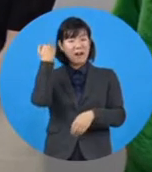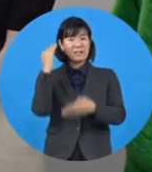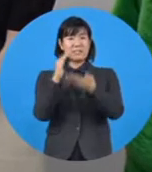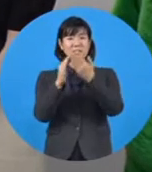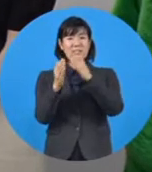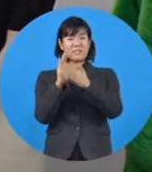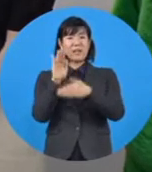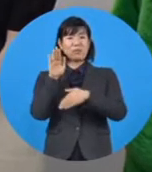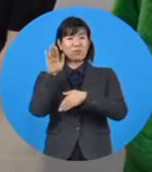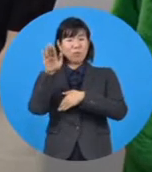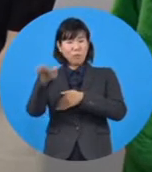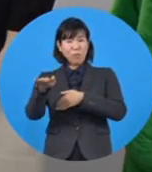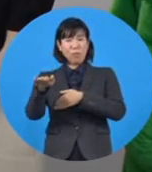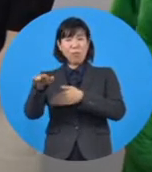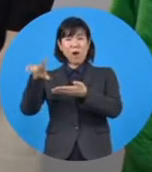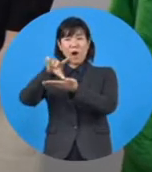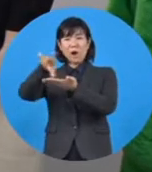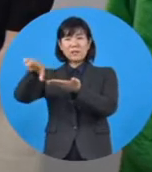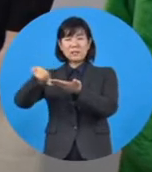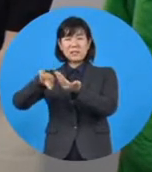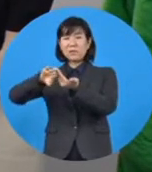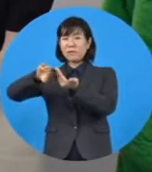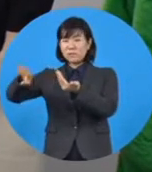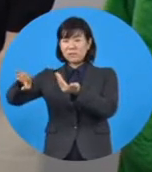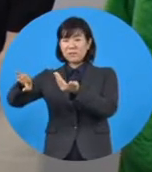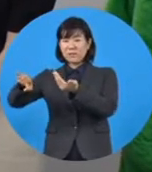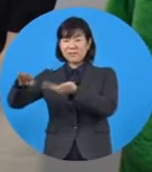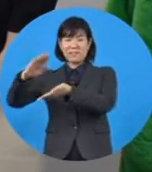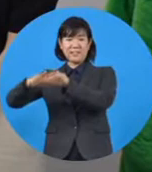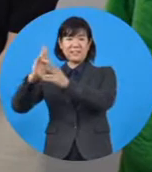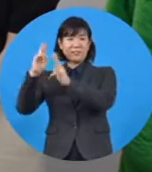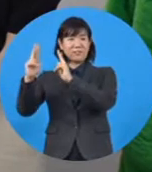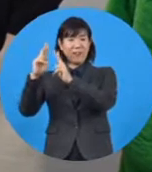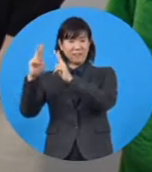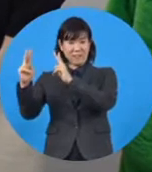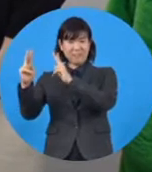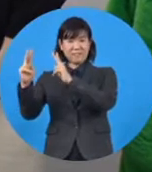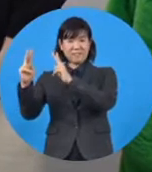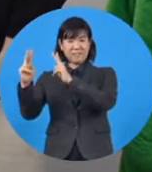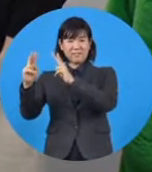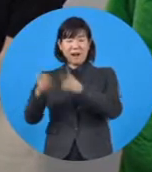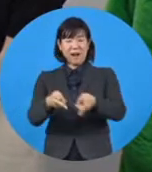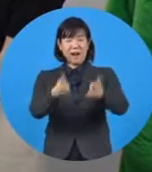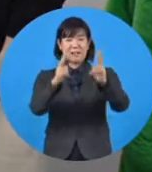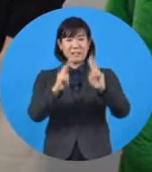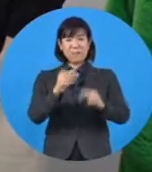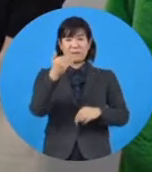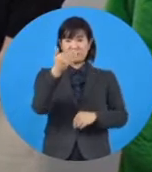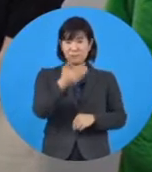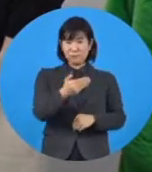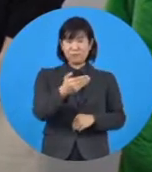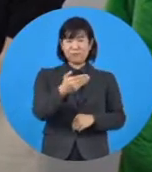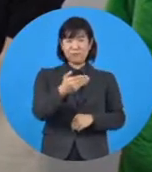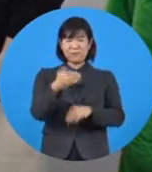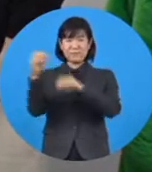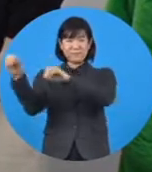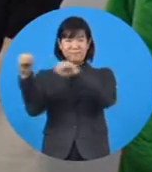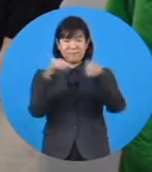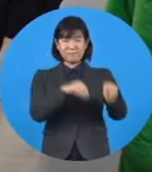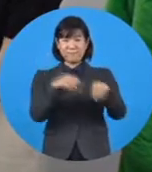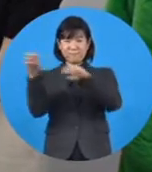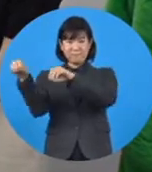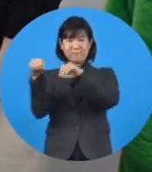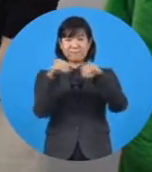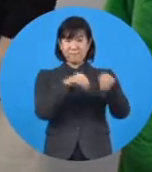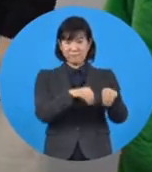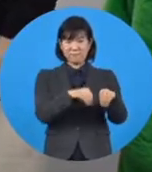都心の方にあった印刷関連業がですね、町の都市化に伴いまして中山道沿いに都心から